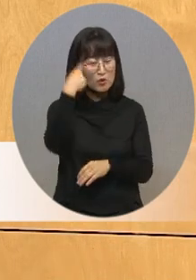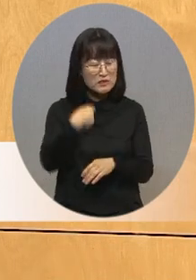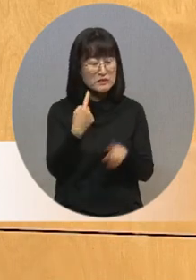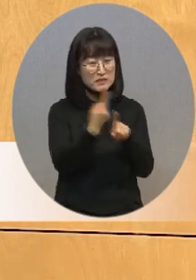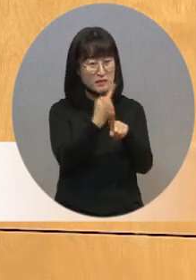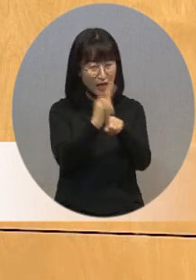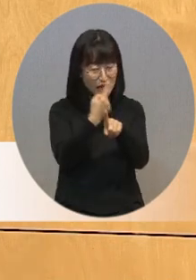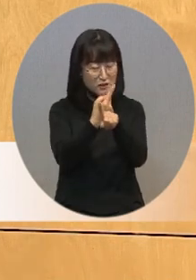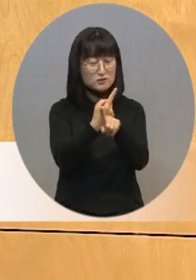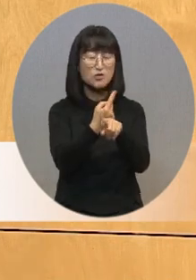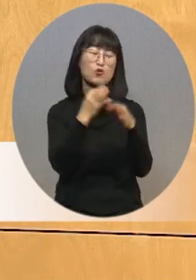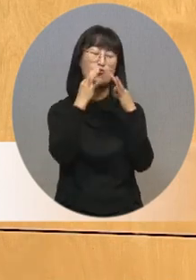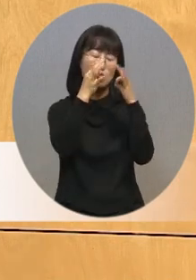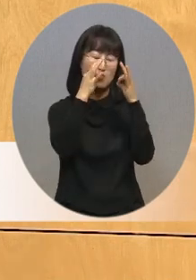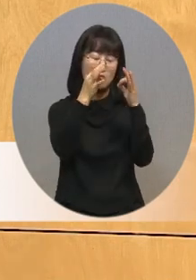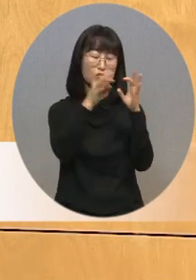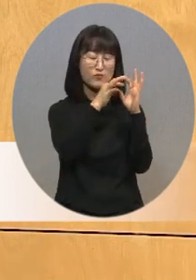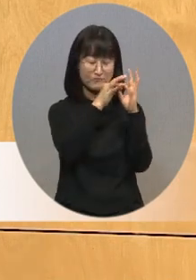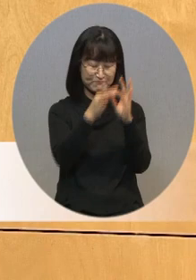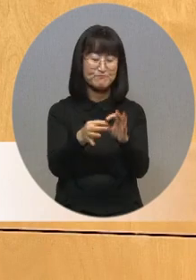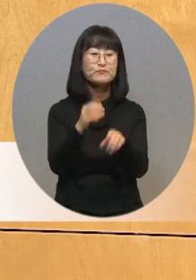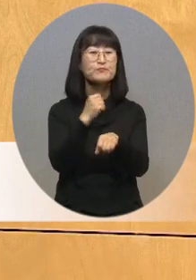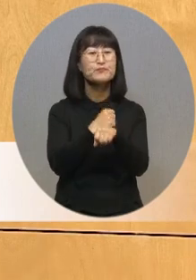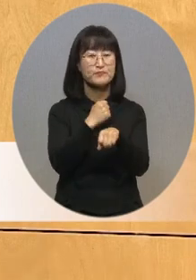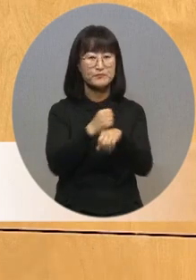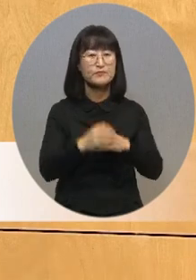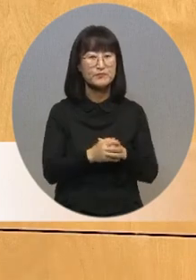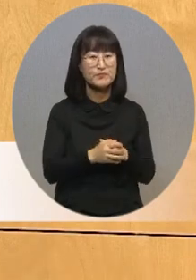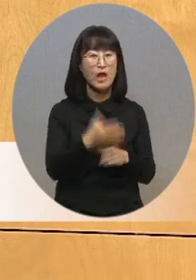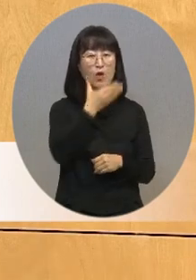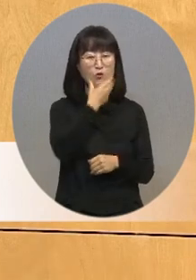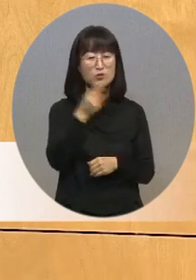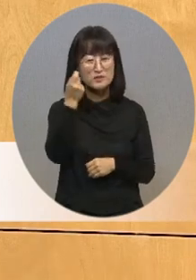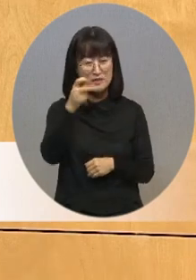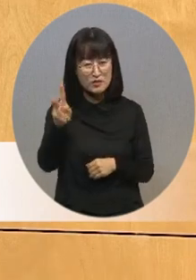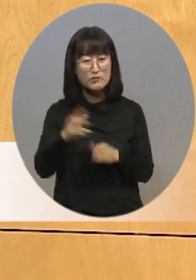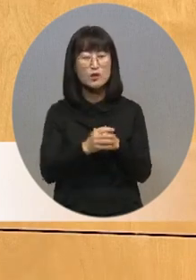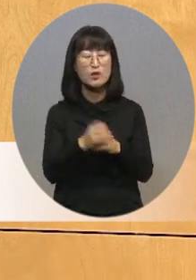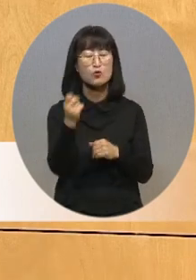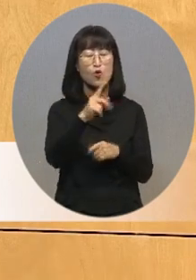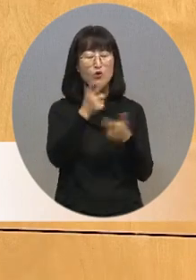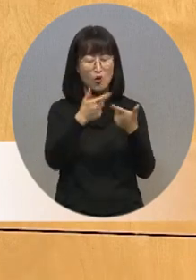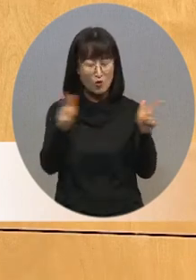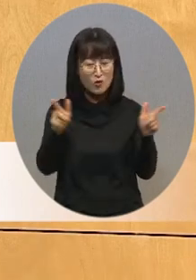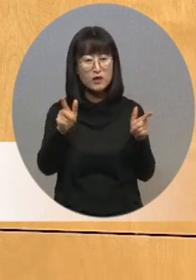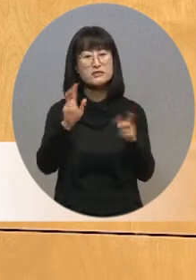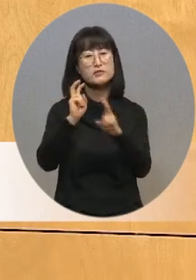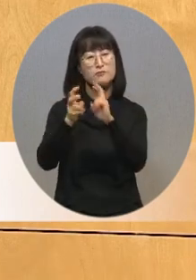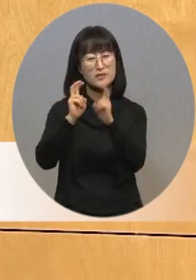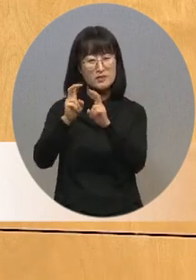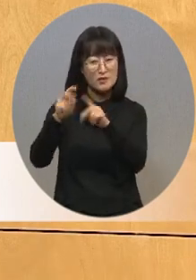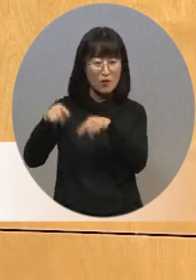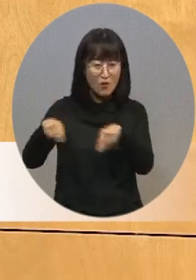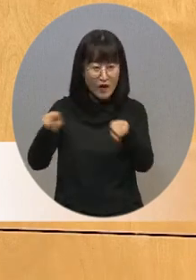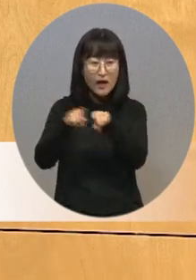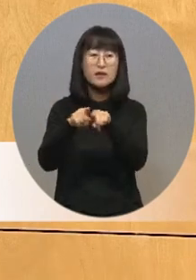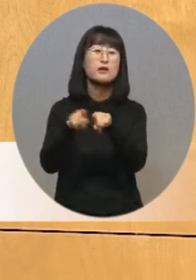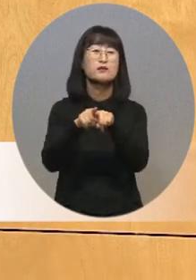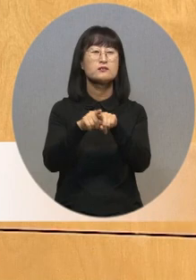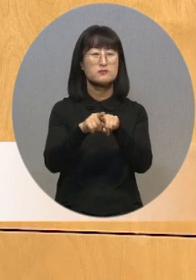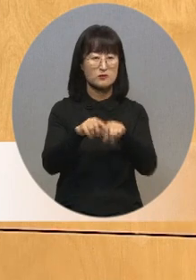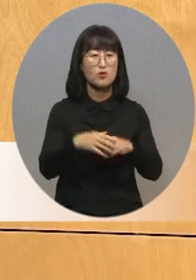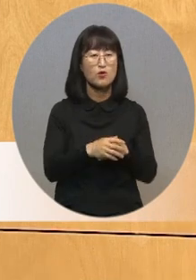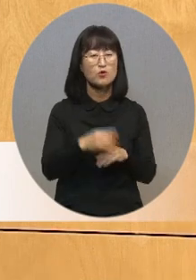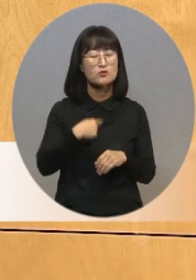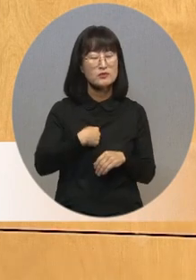것이고 상징적인 장소에서 함으로써 복지TV나 여러 미디어를 통해서 자꾸 캠페인을 해서 사실 장애인